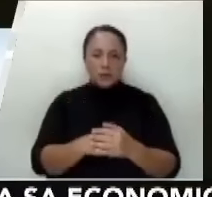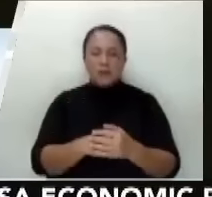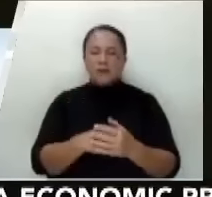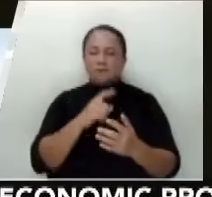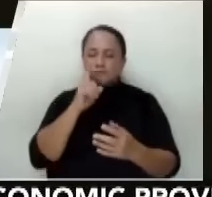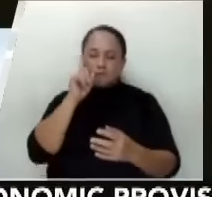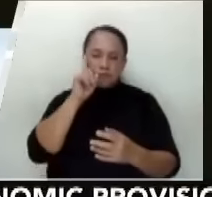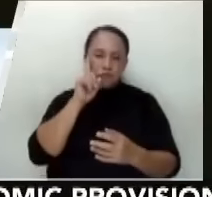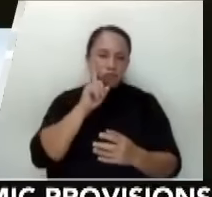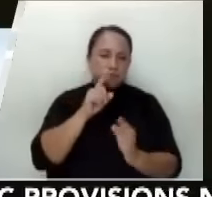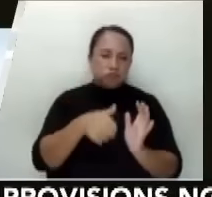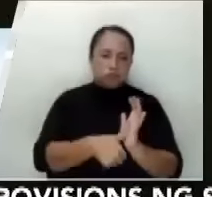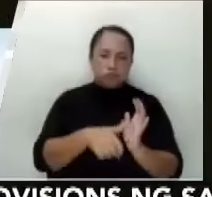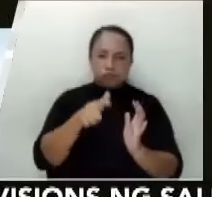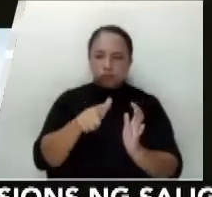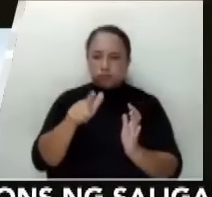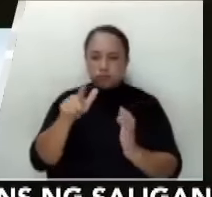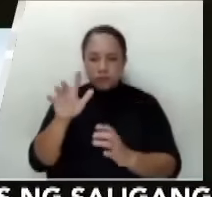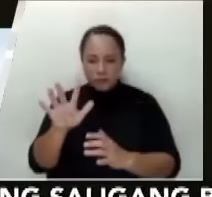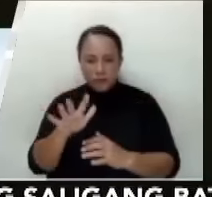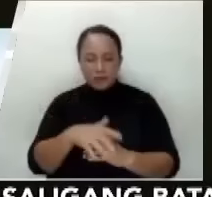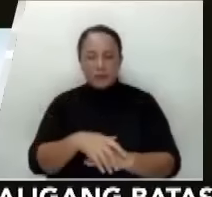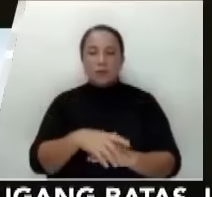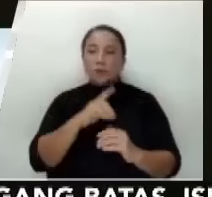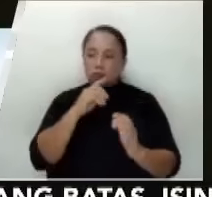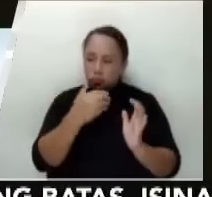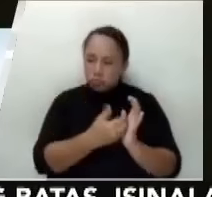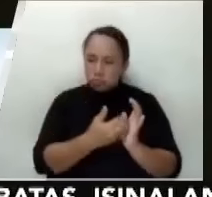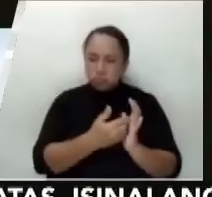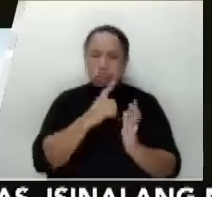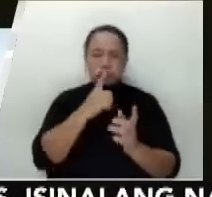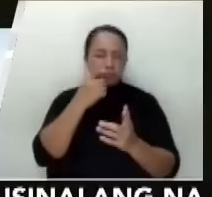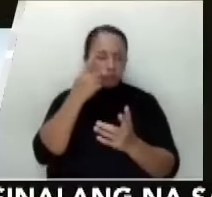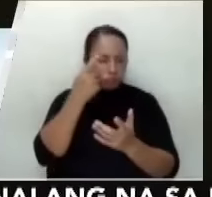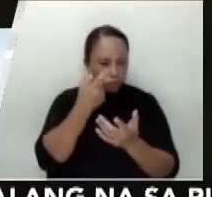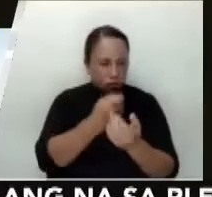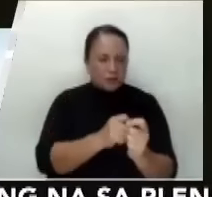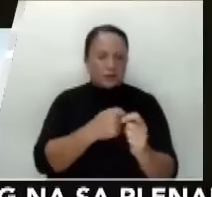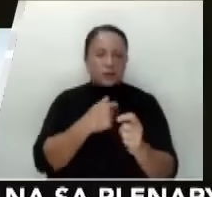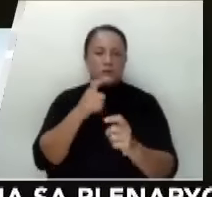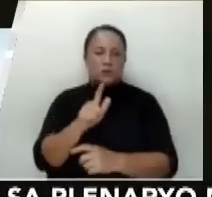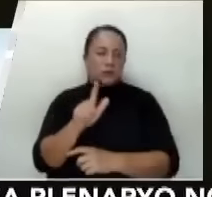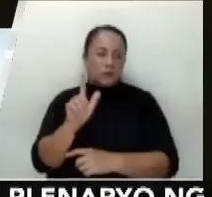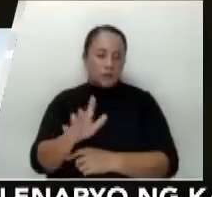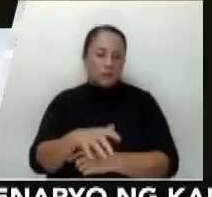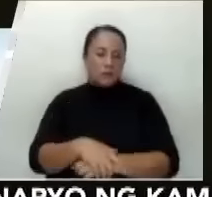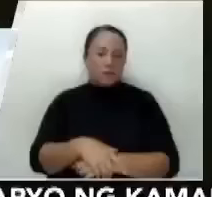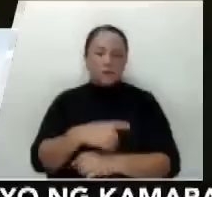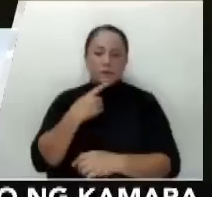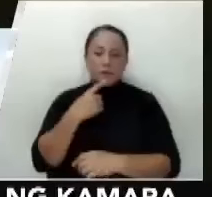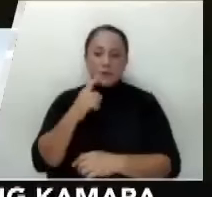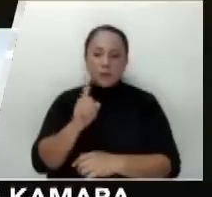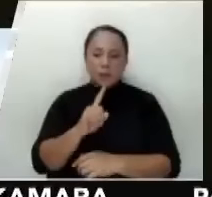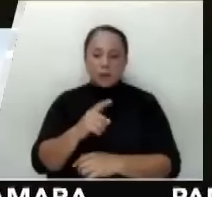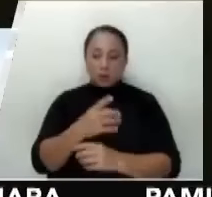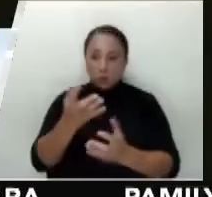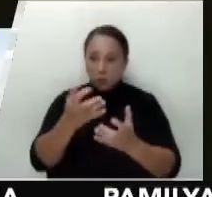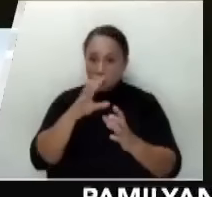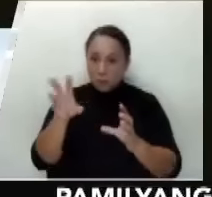sa 2025, ng credible at pinagkakatiwalaan na election ng 2025. At sinabi ko kung gusto nyo mag-participate pa sa mga